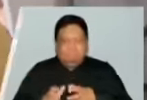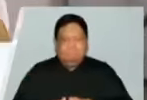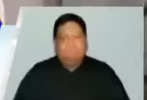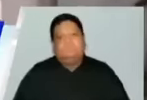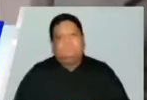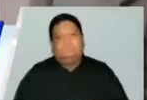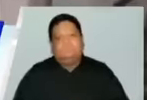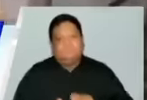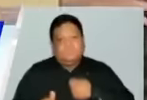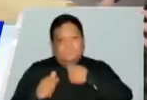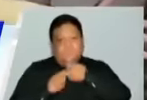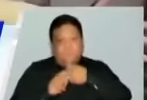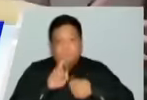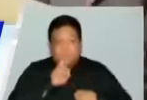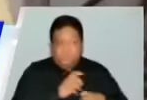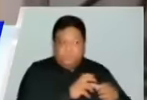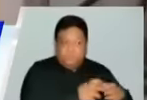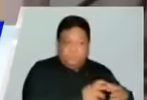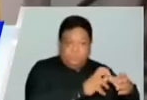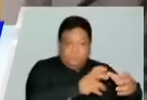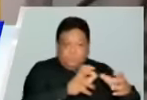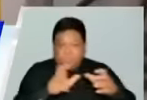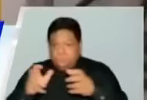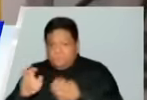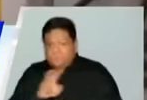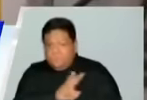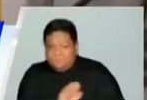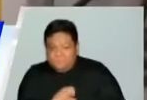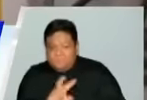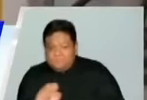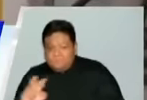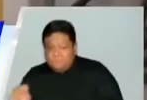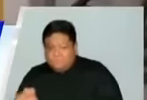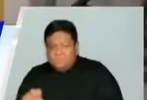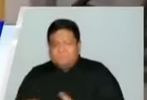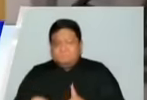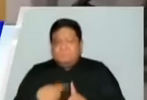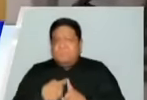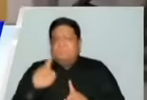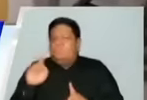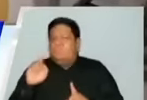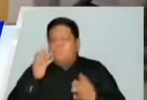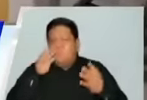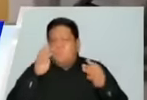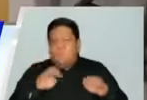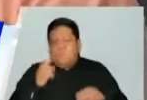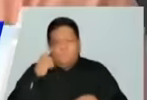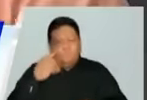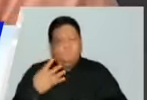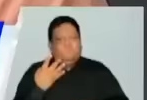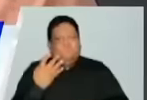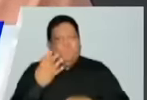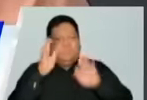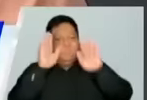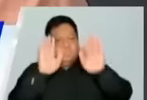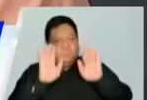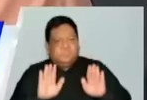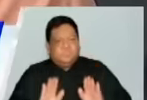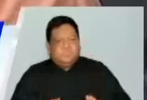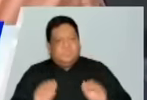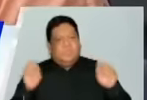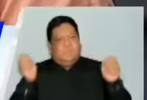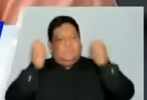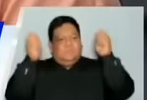bawat grupo ang mapapanood ng mga kaayos sa 4 na linggong Summerversary. Meron tayong